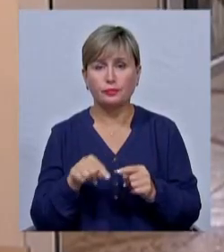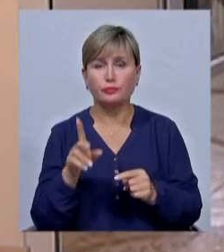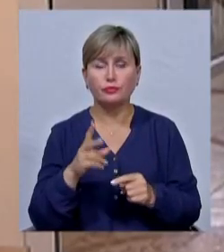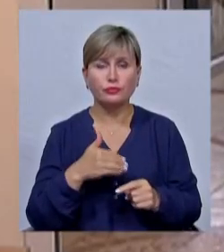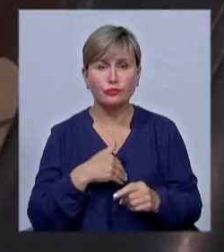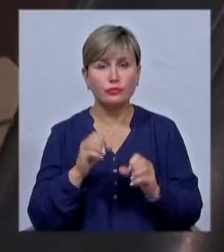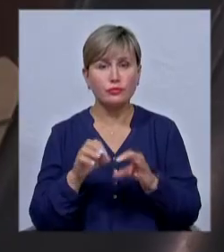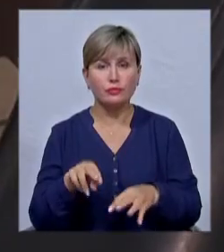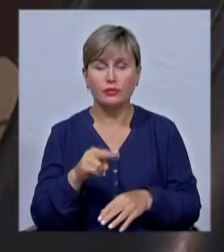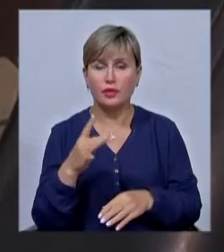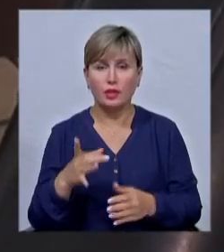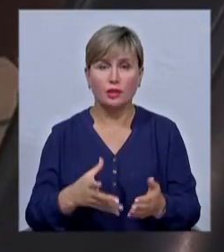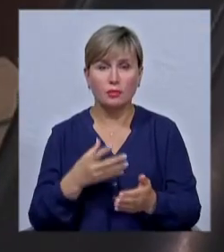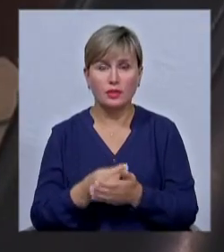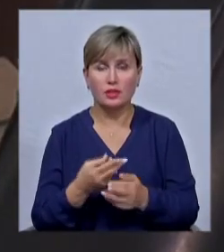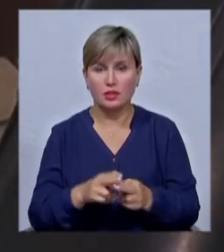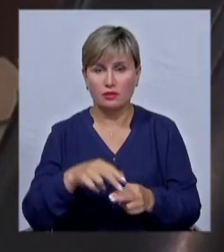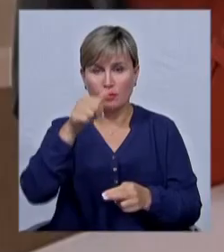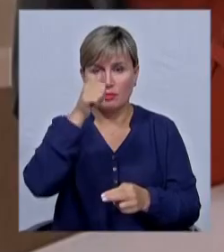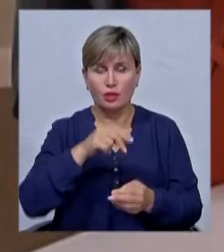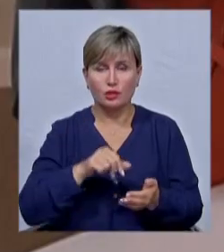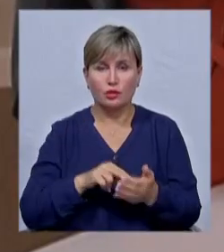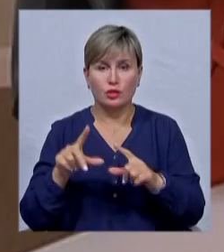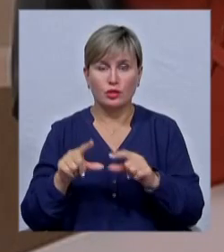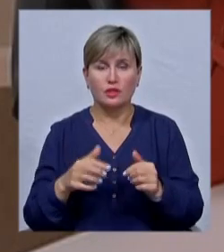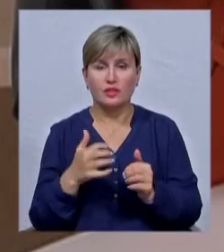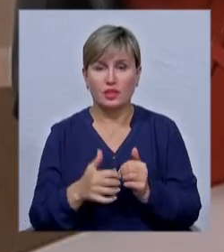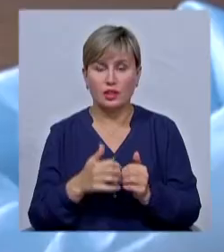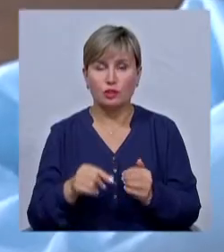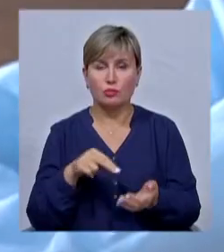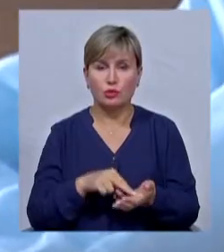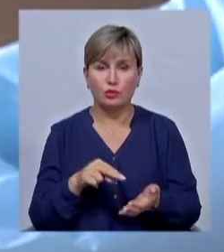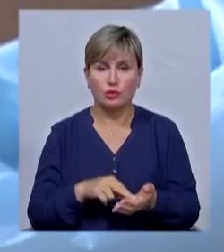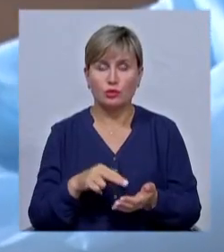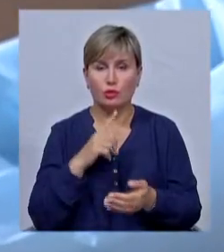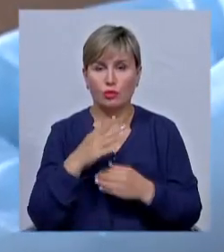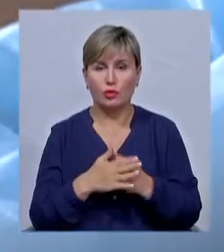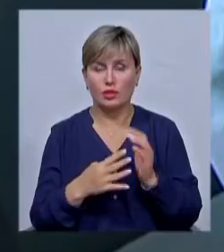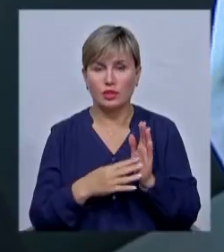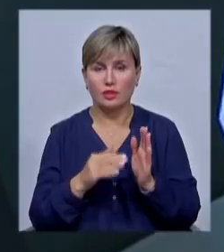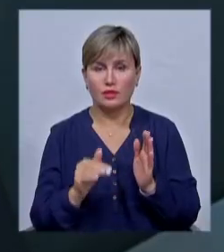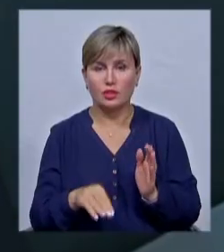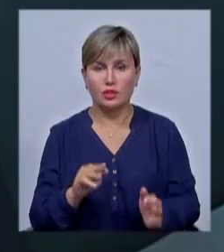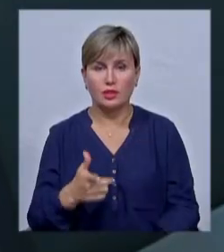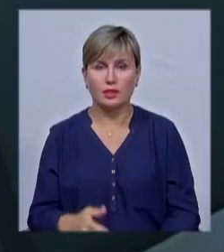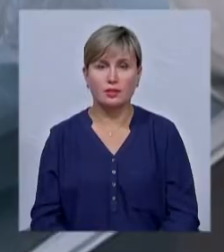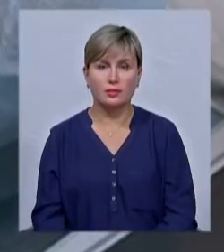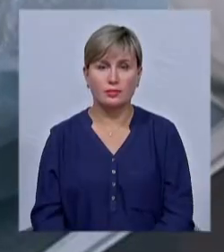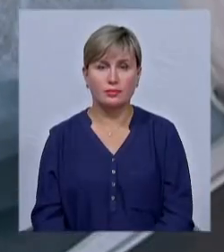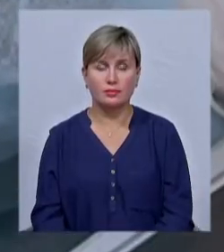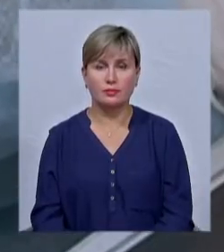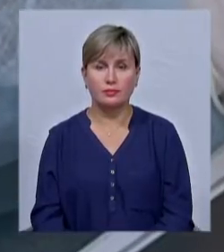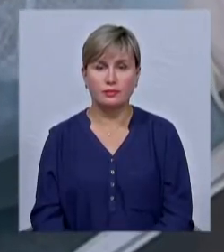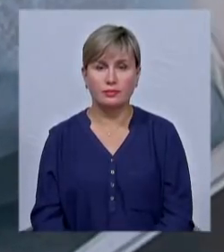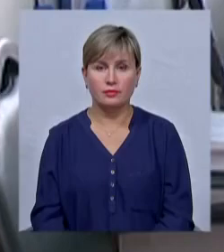сдать по црт сплатно с этого месяца цены снижены в среднем сдача анализа обойдется в 9000 тенге ася рабби сен